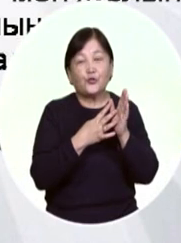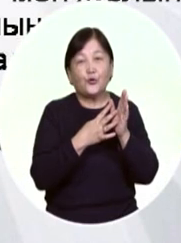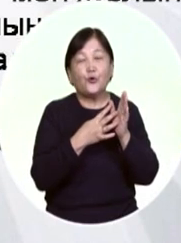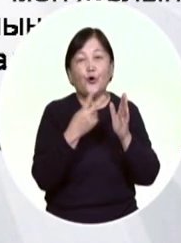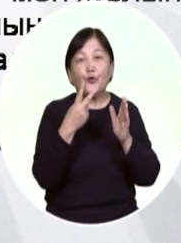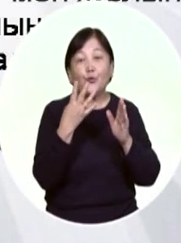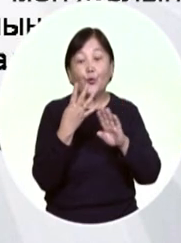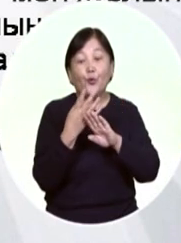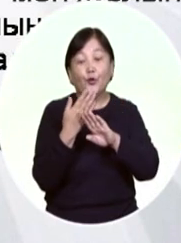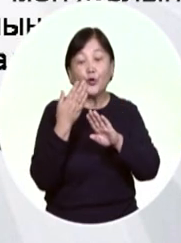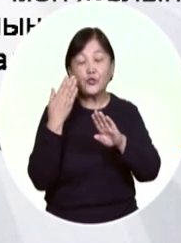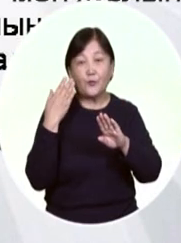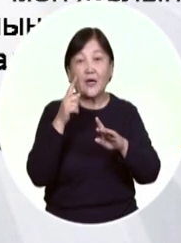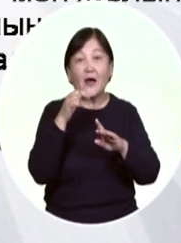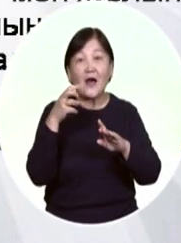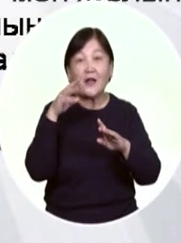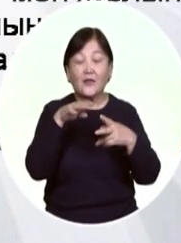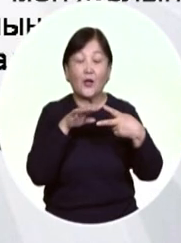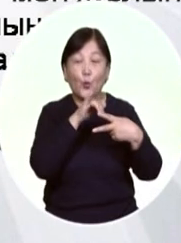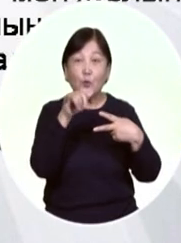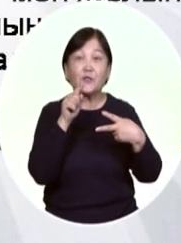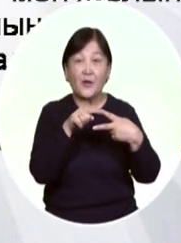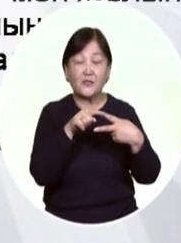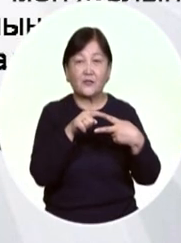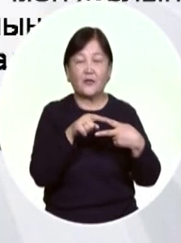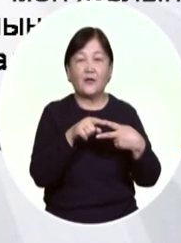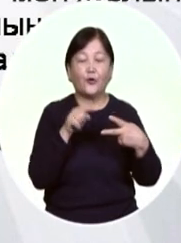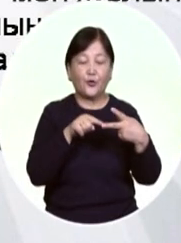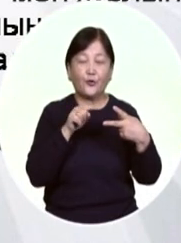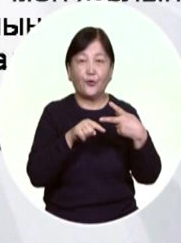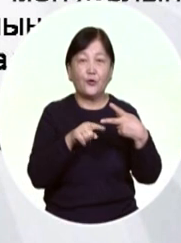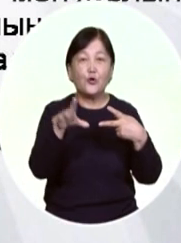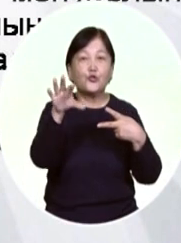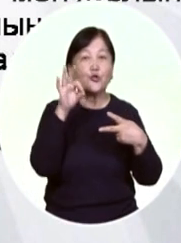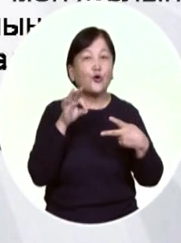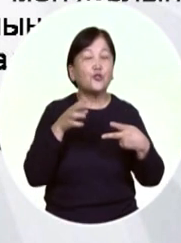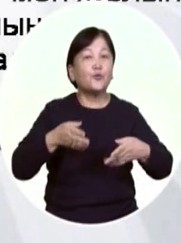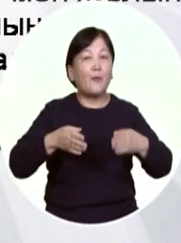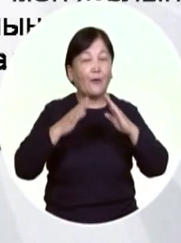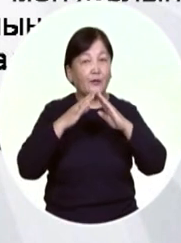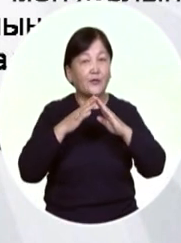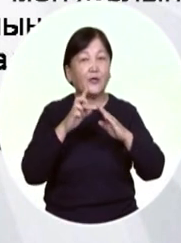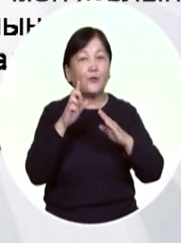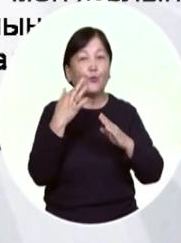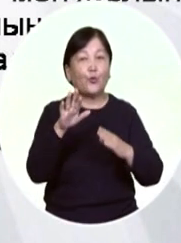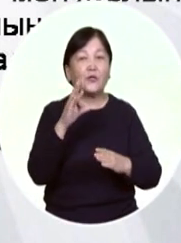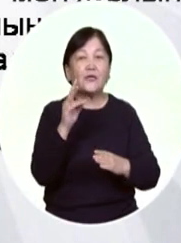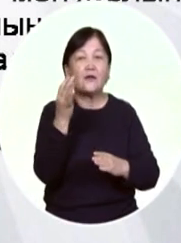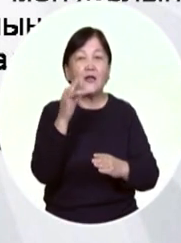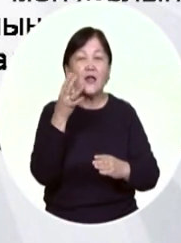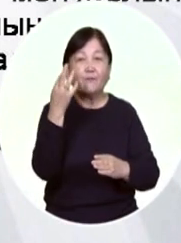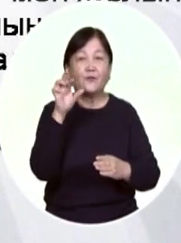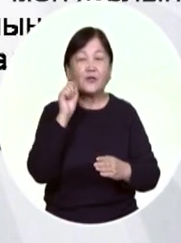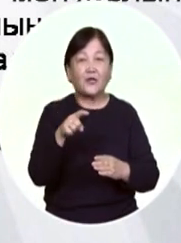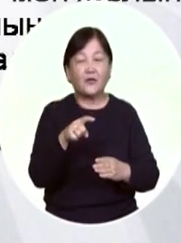дараа анхудаа сонгож байгуулагддаг засаглалын хэлбэр болох бүгд найрамдах засаглалыг тунхагласныг та